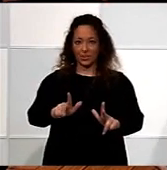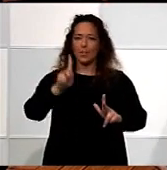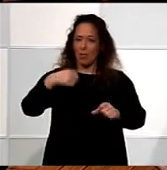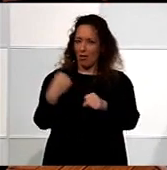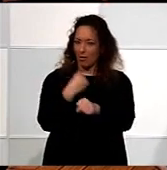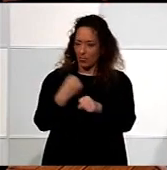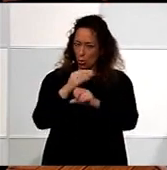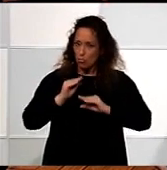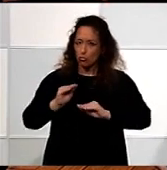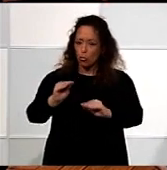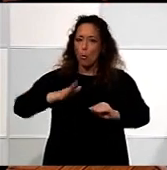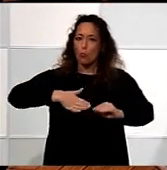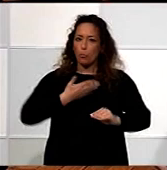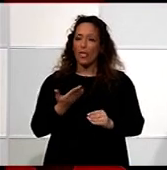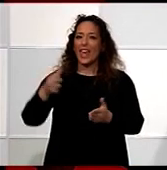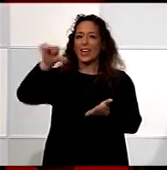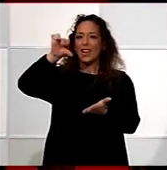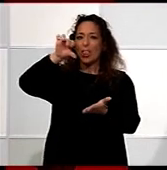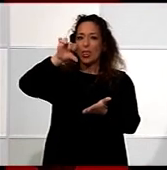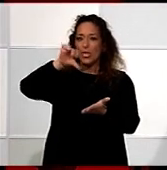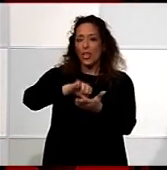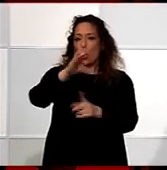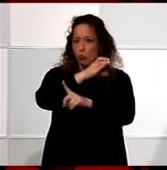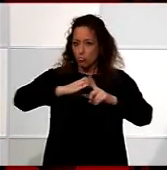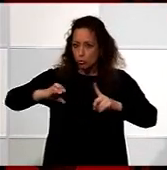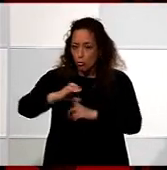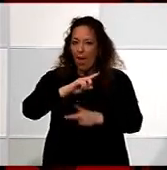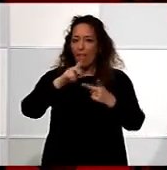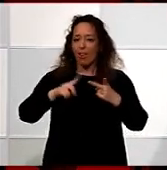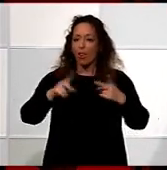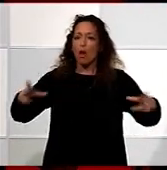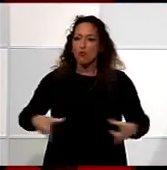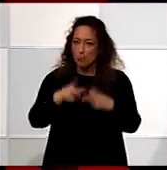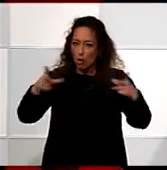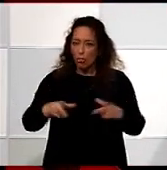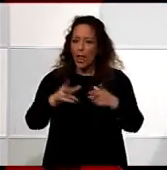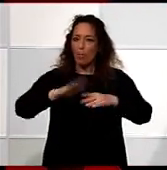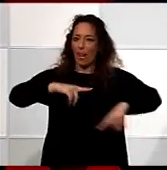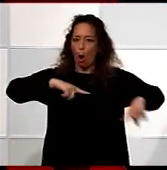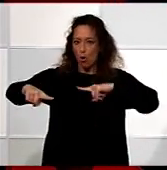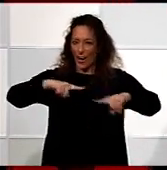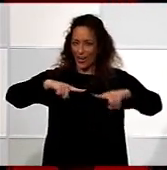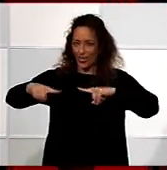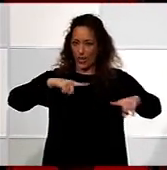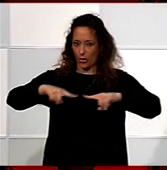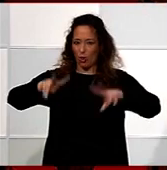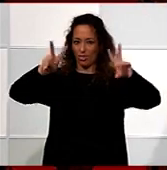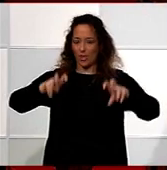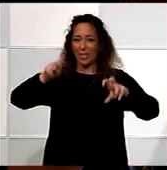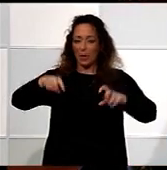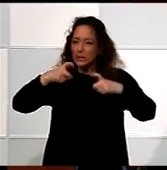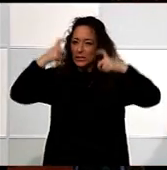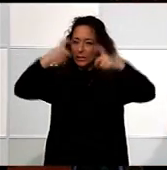Centre Cultural, al Social, per tota la logística, tota l'organització i també per aquest esforç de creativitat i